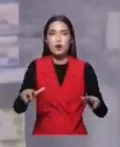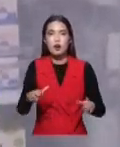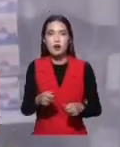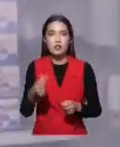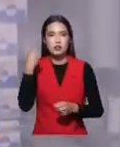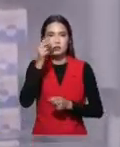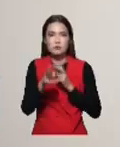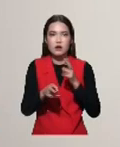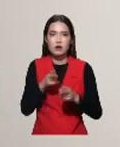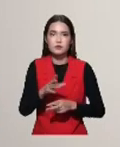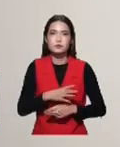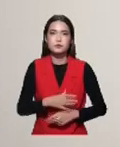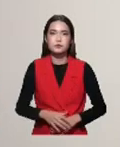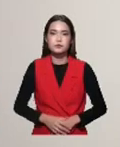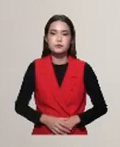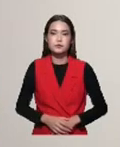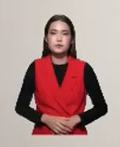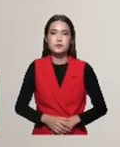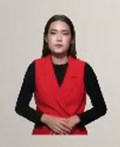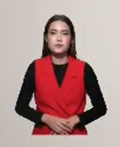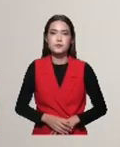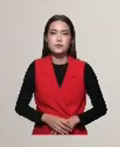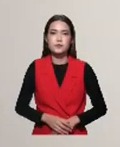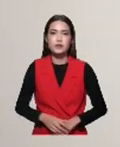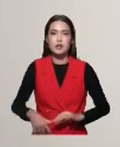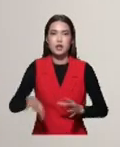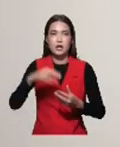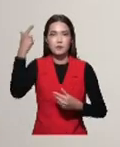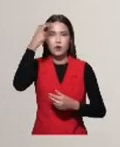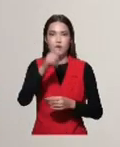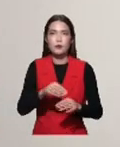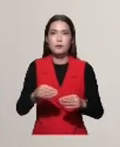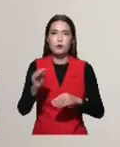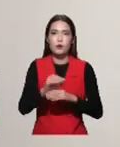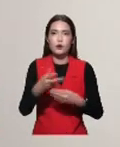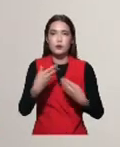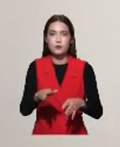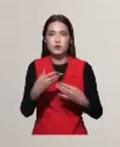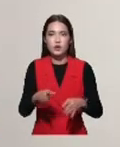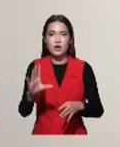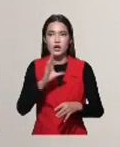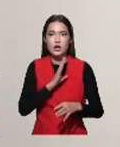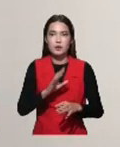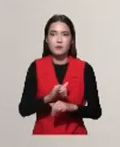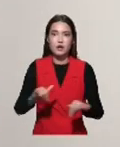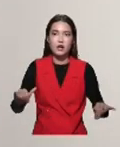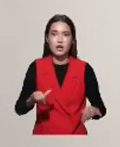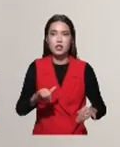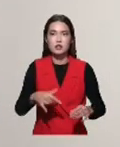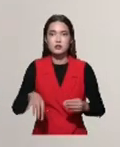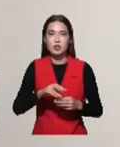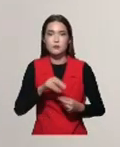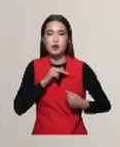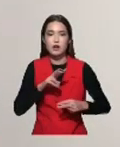болатын. Ағымдағы жылдың 24 қазанында Атырау қаласының мамандандырылған тергеу соты күдіктіге қамауда